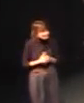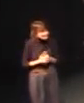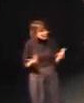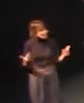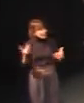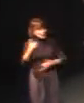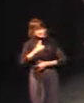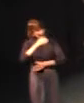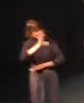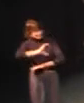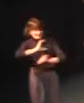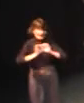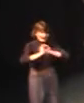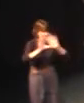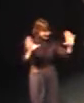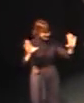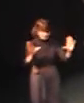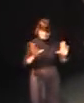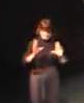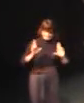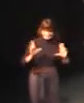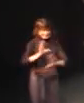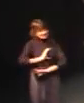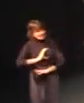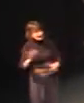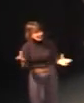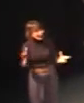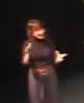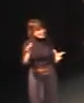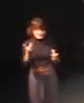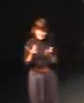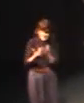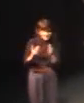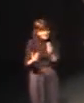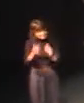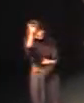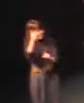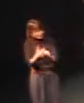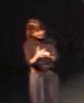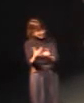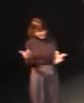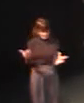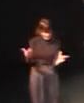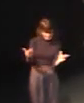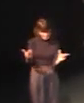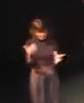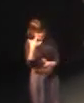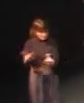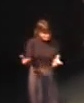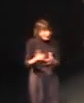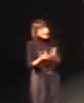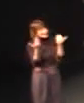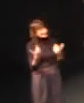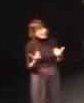d'être en france il c'est quelque chose de nouveau de nouveau pour moi donc donc voilà donc je suis enseignant